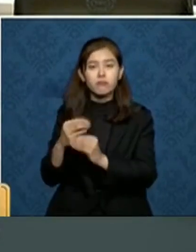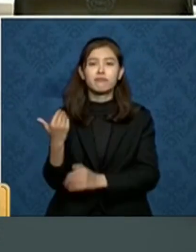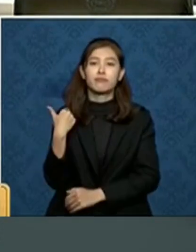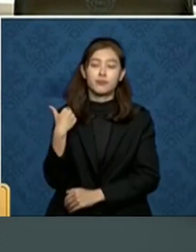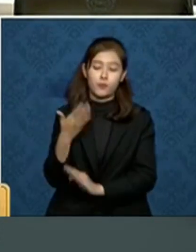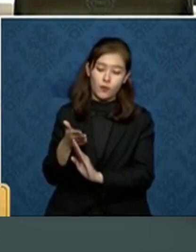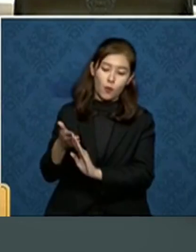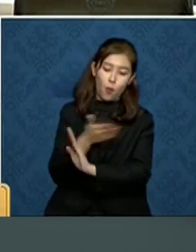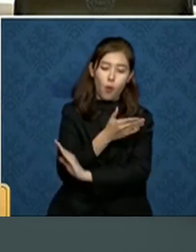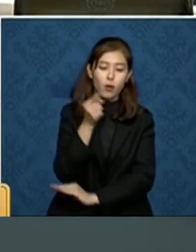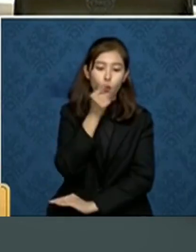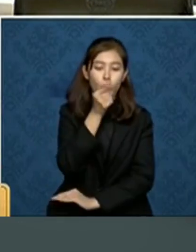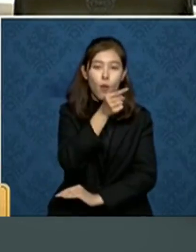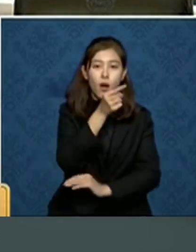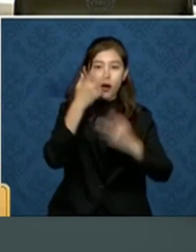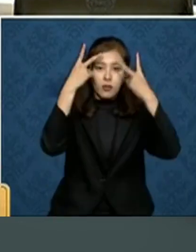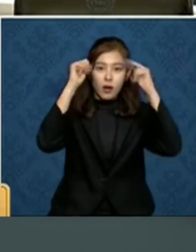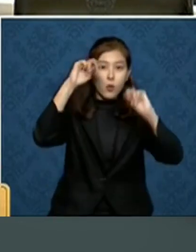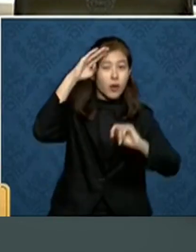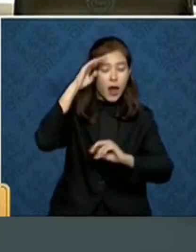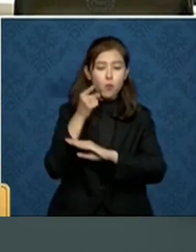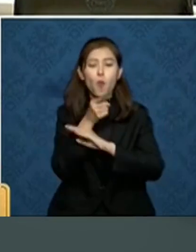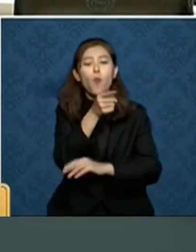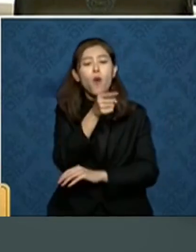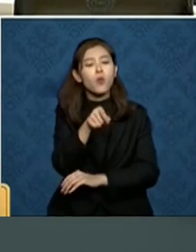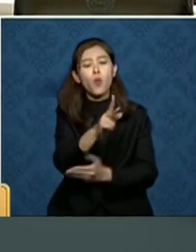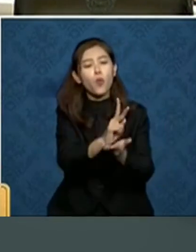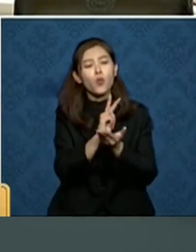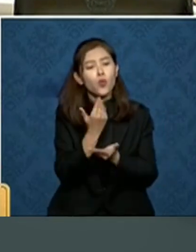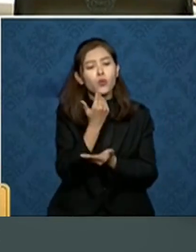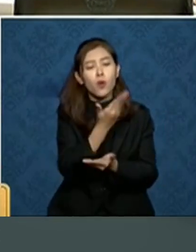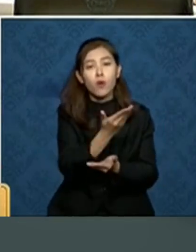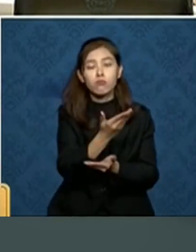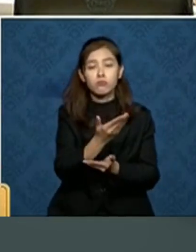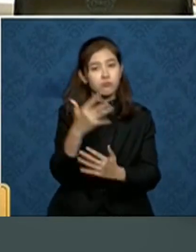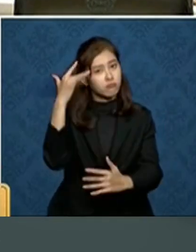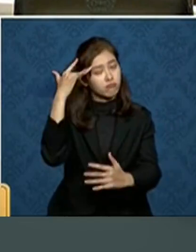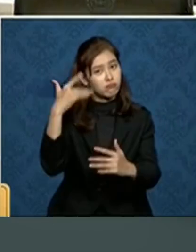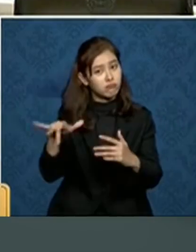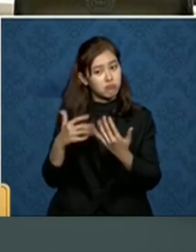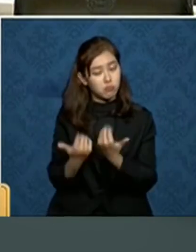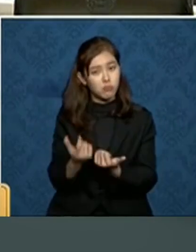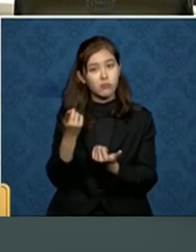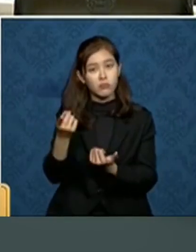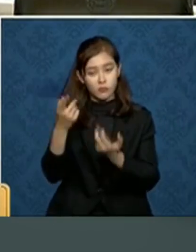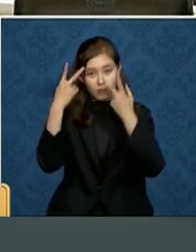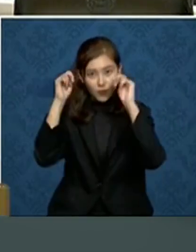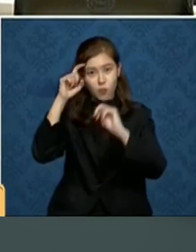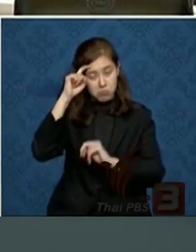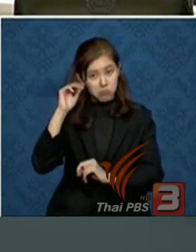น้ำเจ้าพระยาเที่ยวนี้ผมว่ากลายเป็นนักกู้ถุงเท้าสี